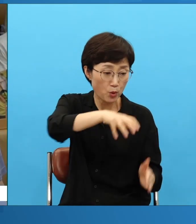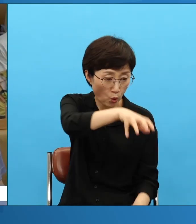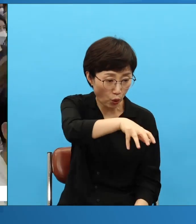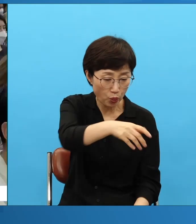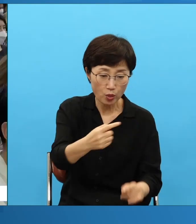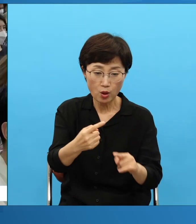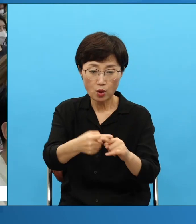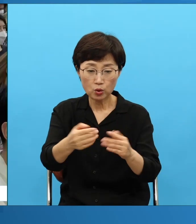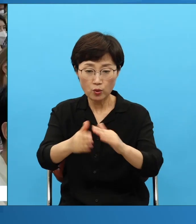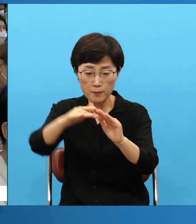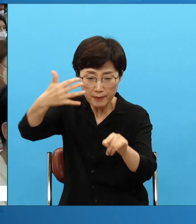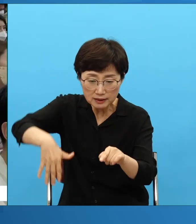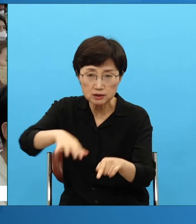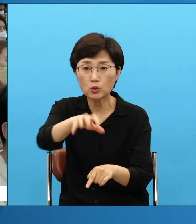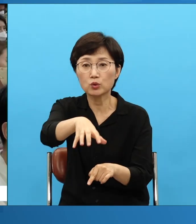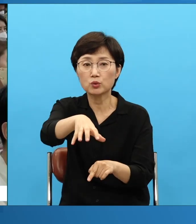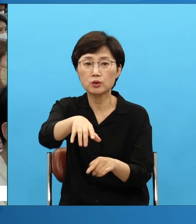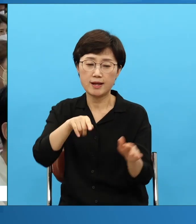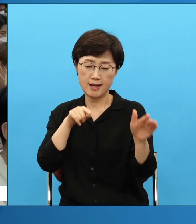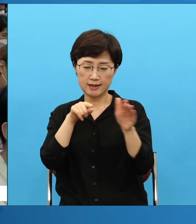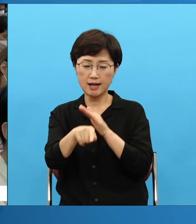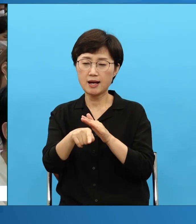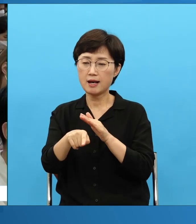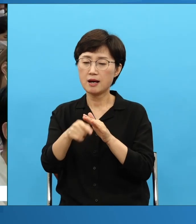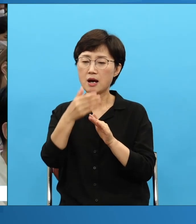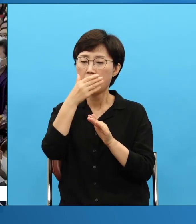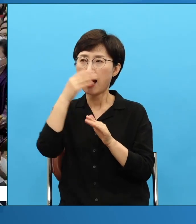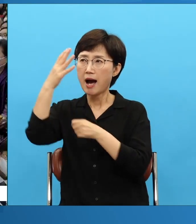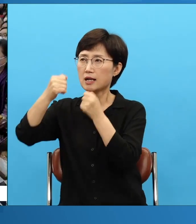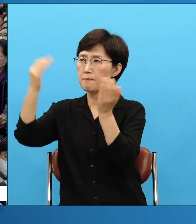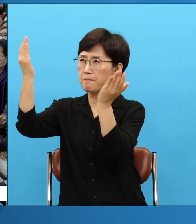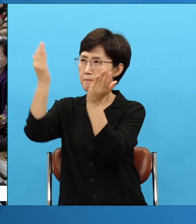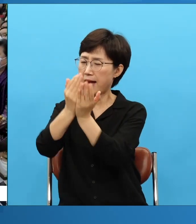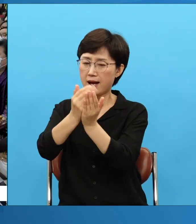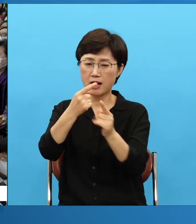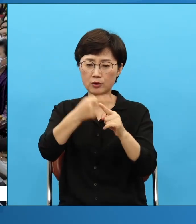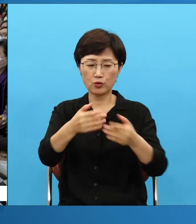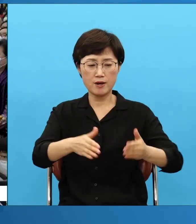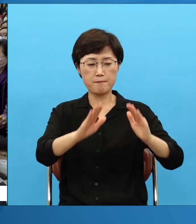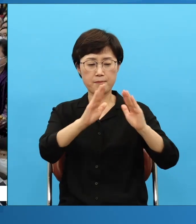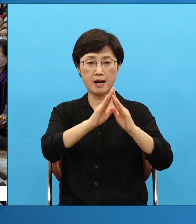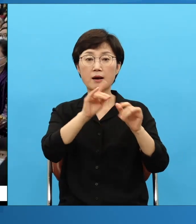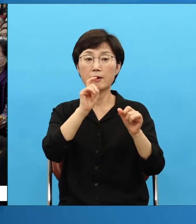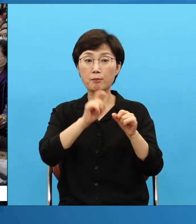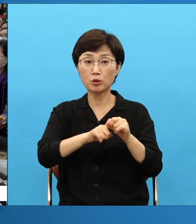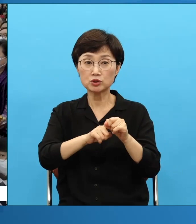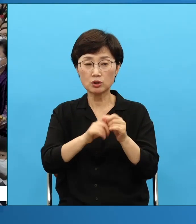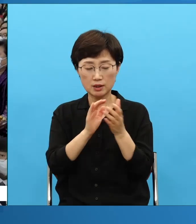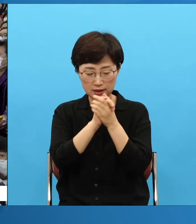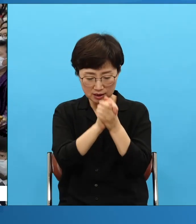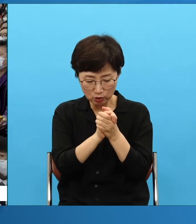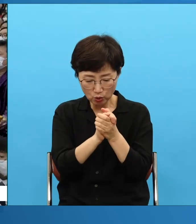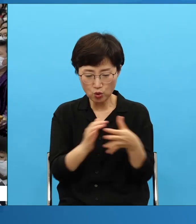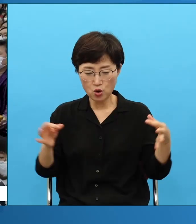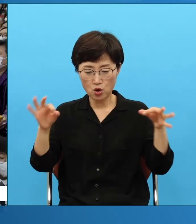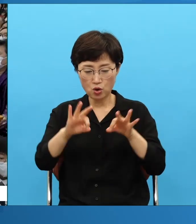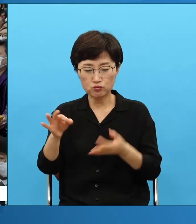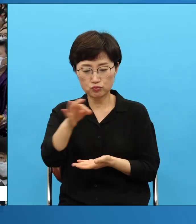없는 곳에 하나님이 기뻐하시는 교회가 세워지도록 함께 기도하며 헌금하는 시간을 갖습니다.